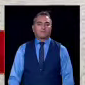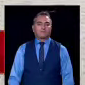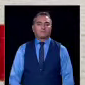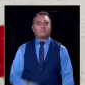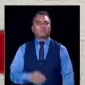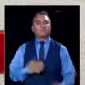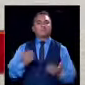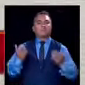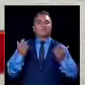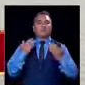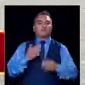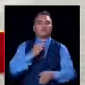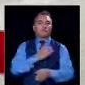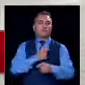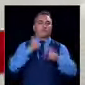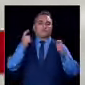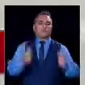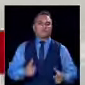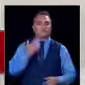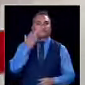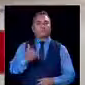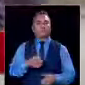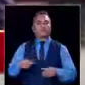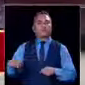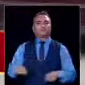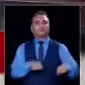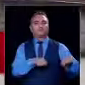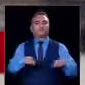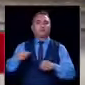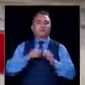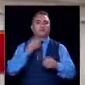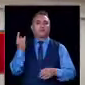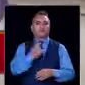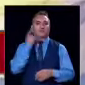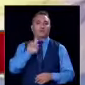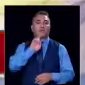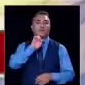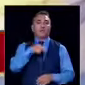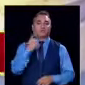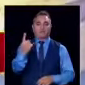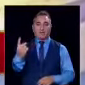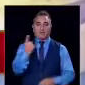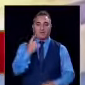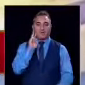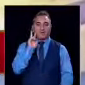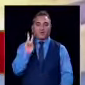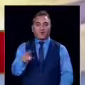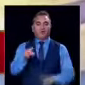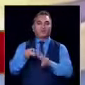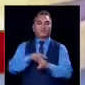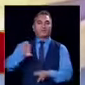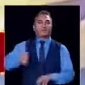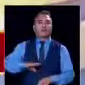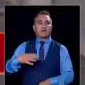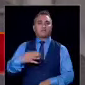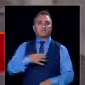Esenyurt'ta 20 yaşlarındaki genç bu sokak üzerinde scooter'ıyla geziyordu. Karşı yönden gelen amcası onu gördü ve akıllara ziyan bir şaka